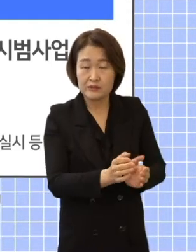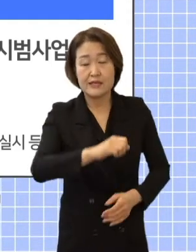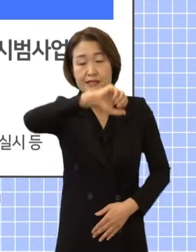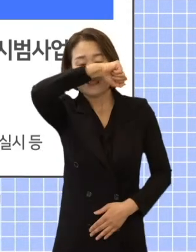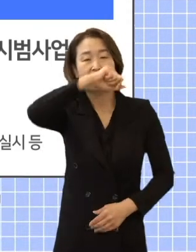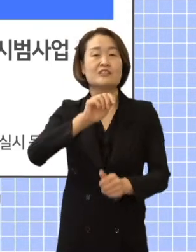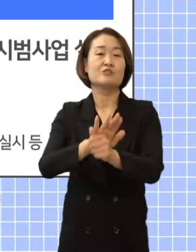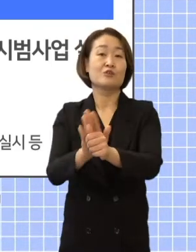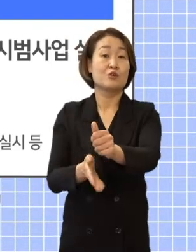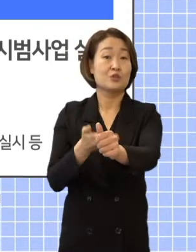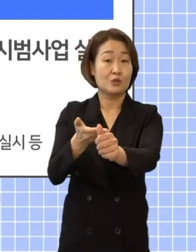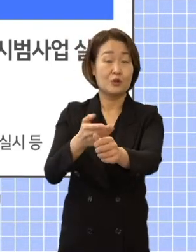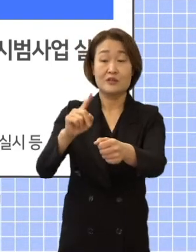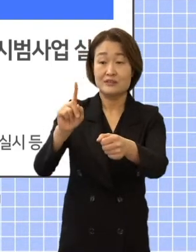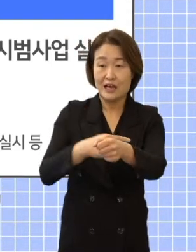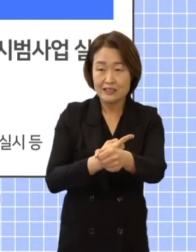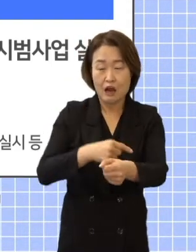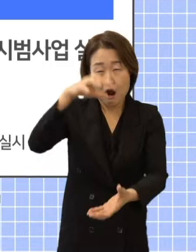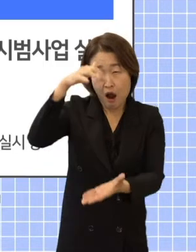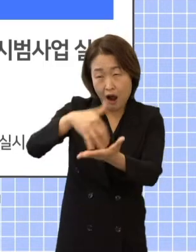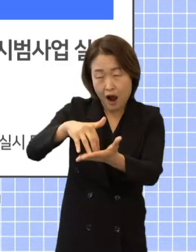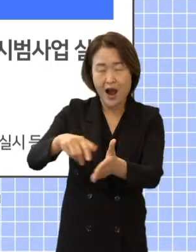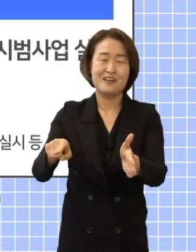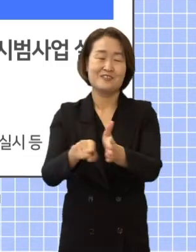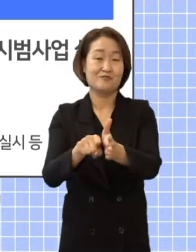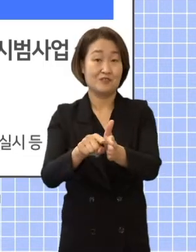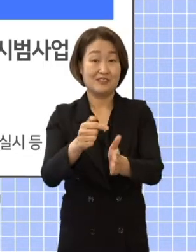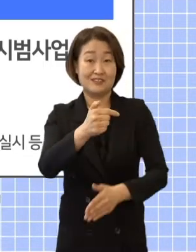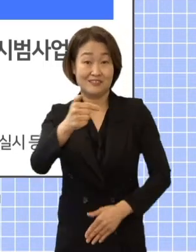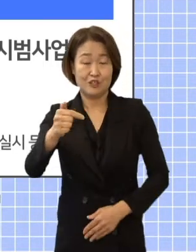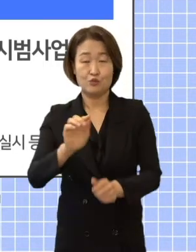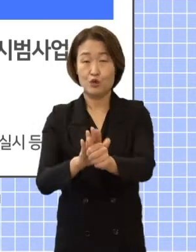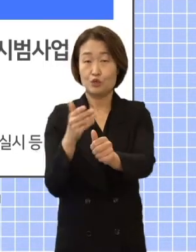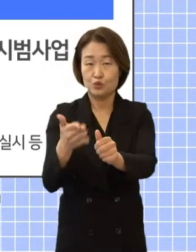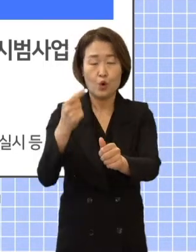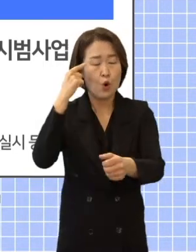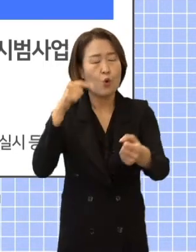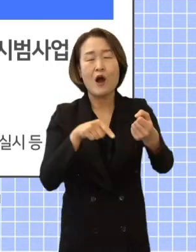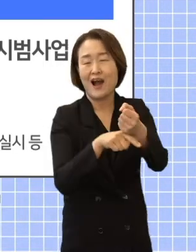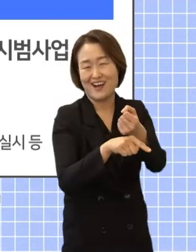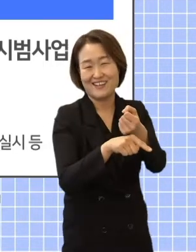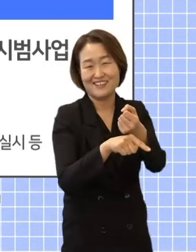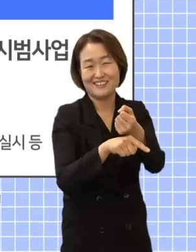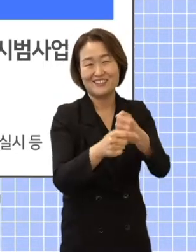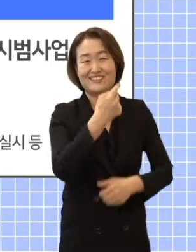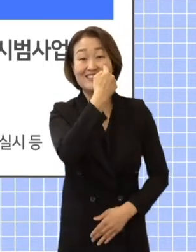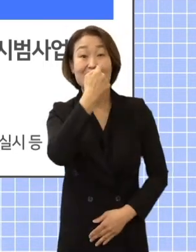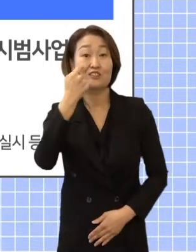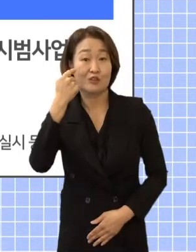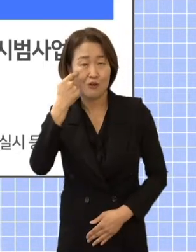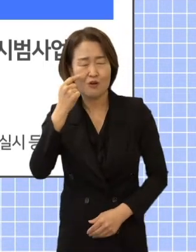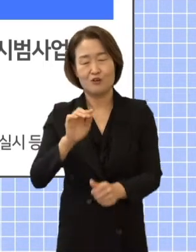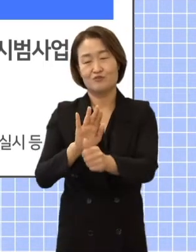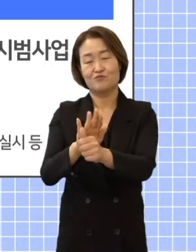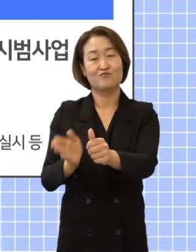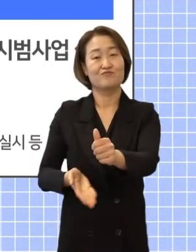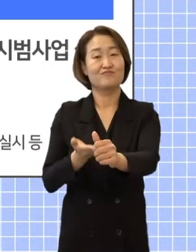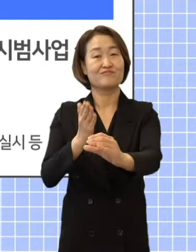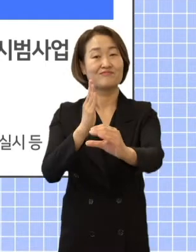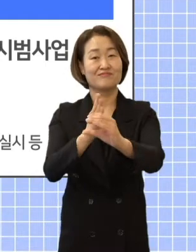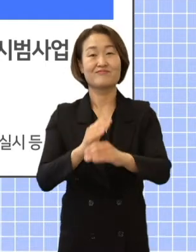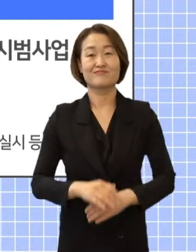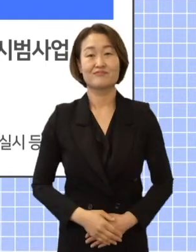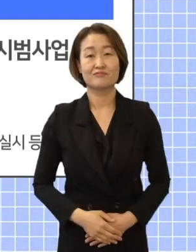개발원은 예산 지원을 통해 신뢰도 높은 장애 데이터 구축과 과학적 근거를 기반으로 한 장애 정책 수립에